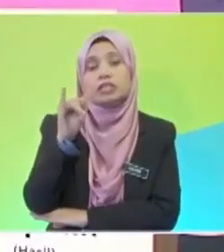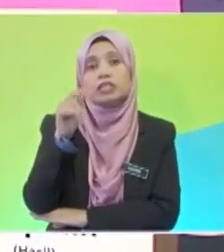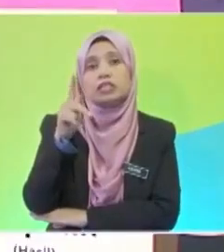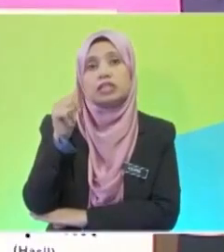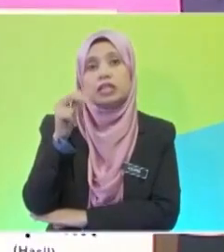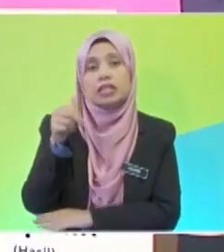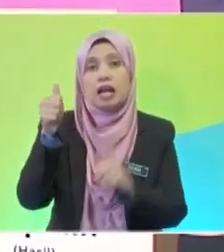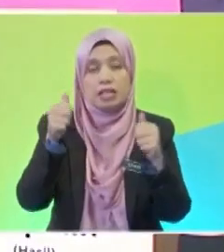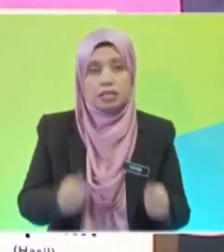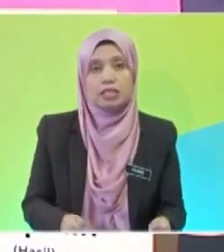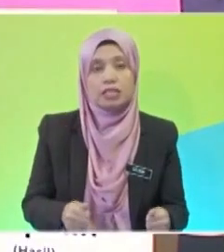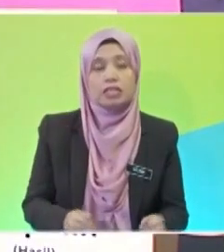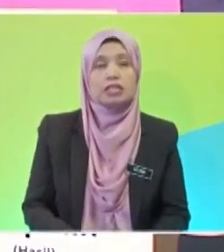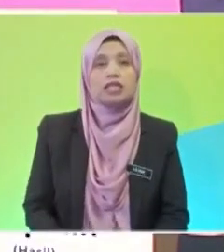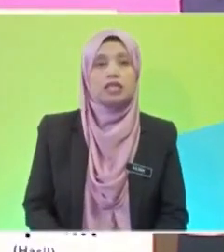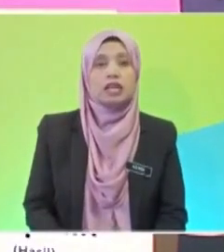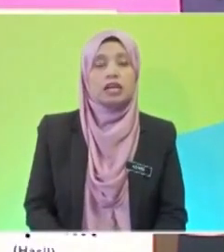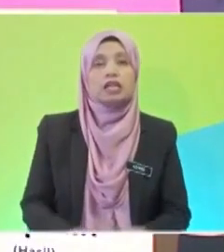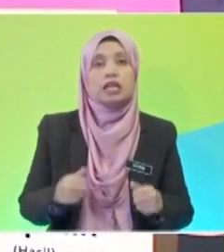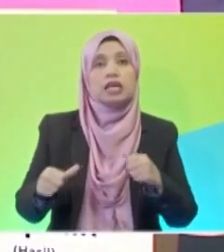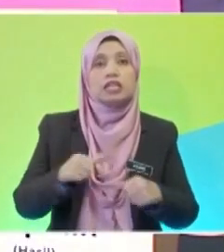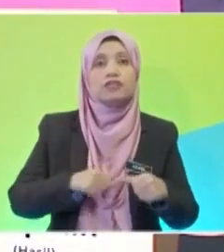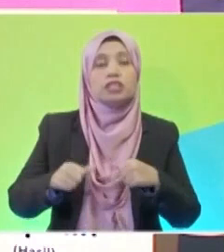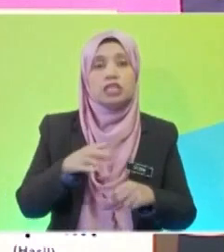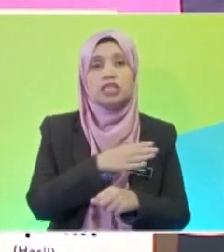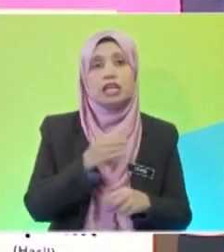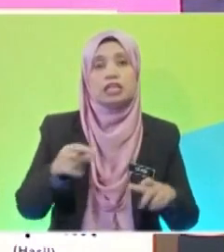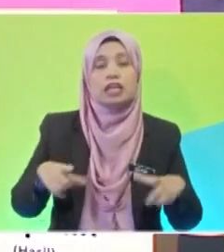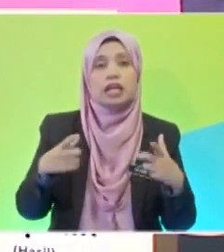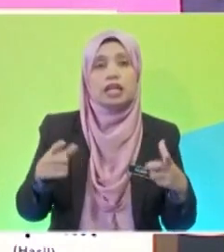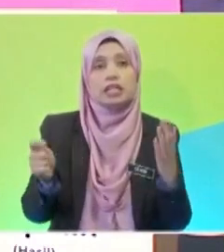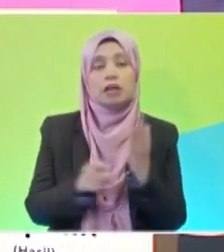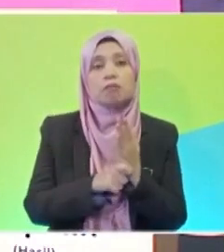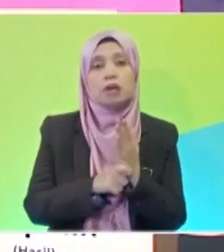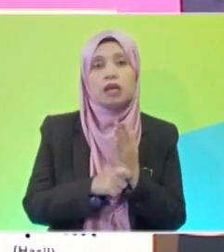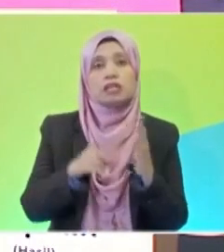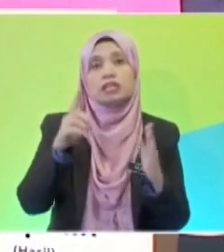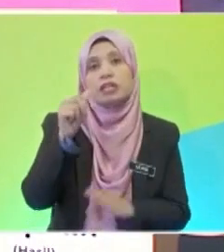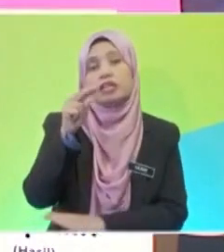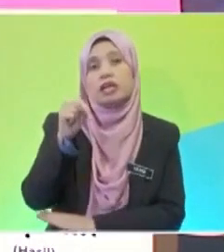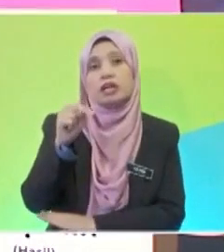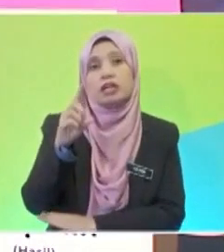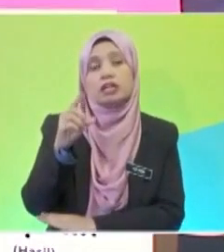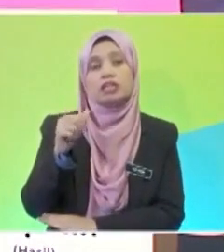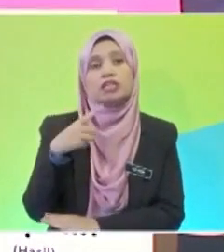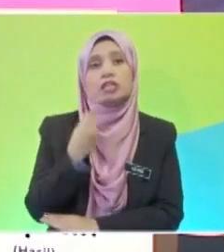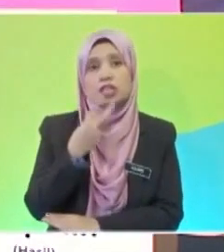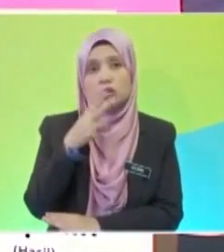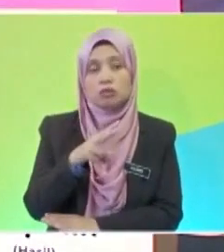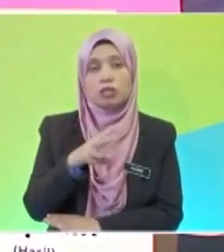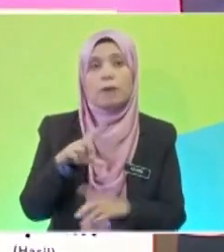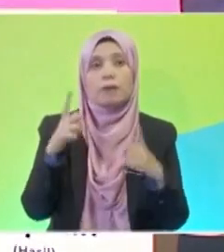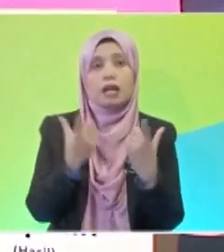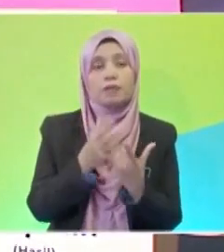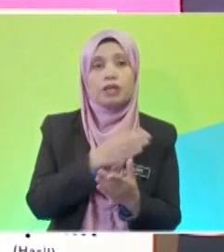yalah, macam aktiviti dan sebagainya untuk tambah dana dan sebagainya. Okey, sekarang kita lihat pelarasan dalam kelab dan